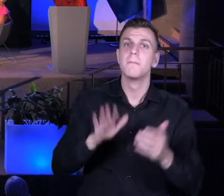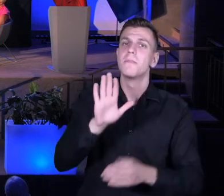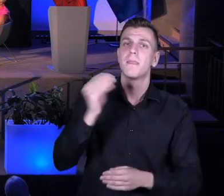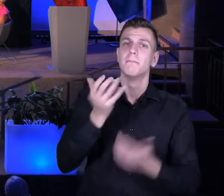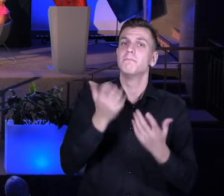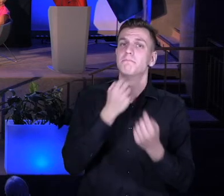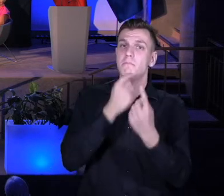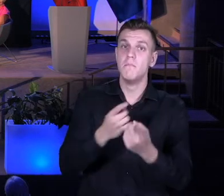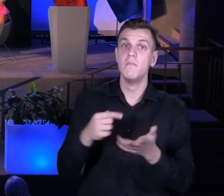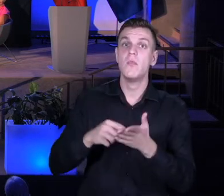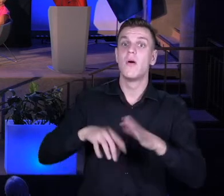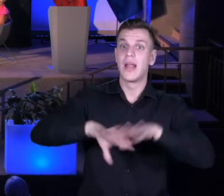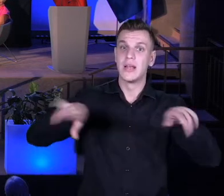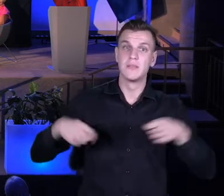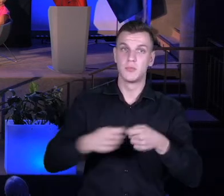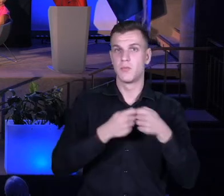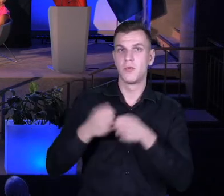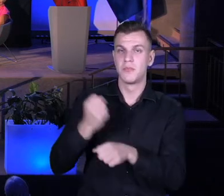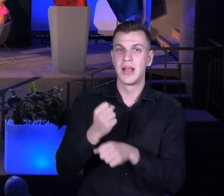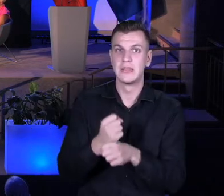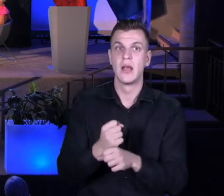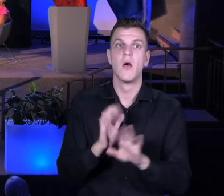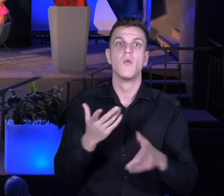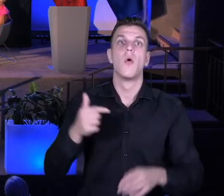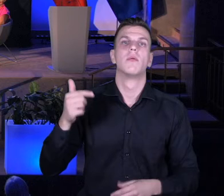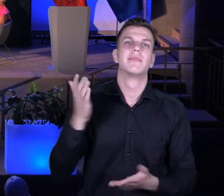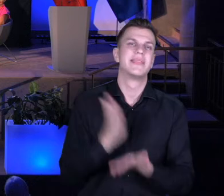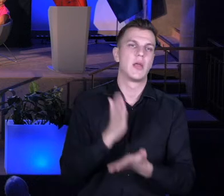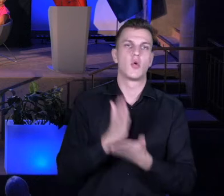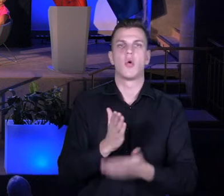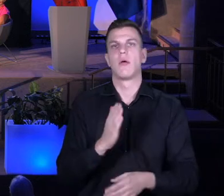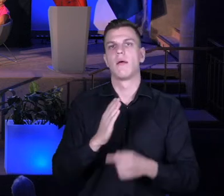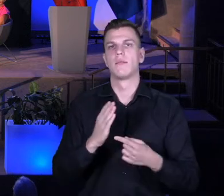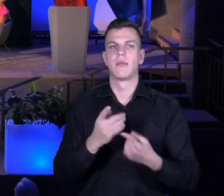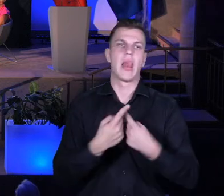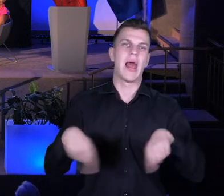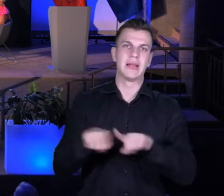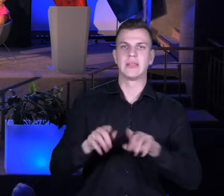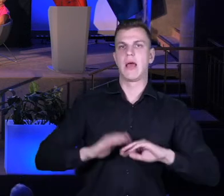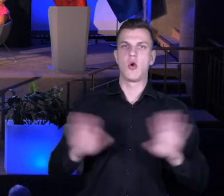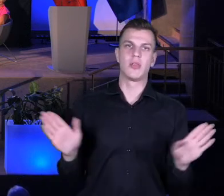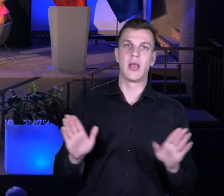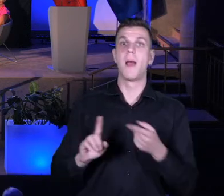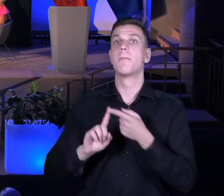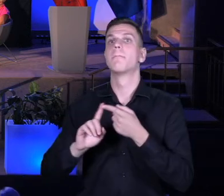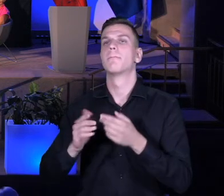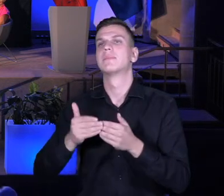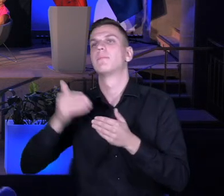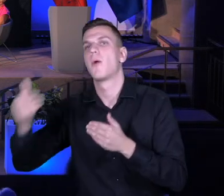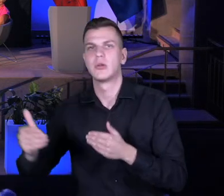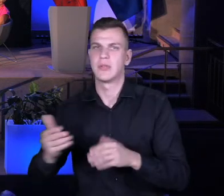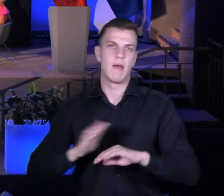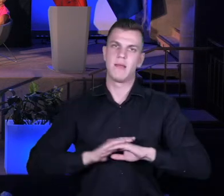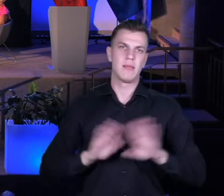ta współpraca, szanowni państwo, i my to wiemy, ona nie powinna być tylko w przestrzeni klasy. To jest jakby